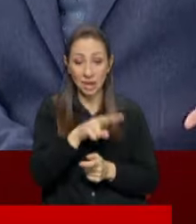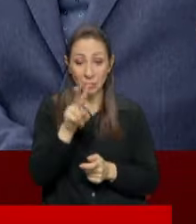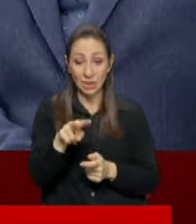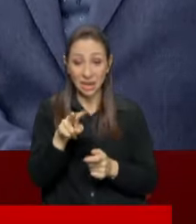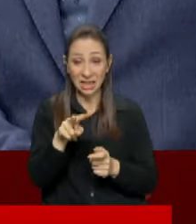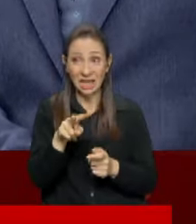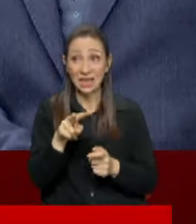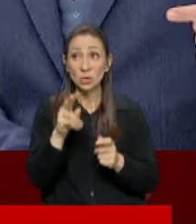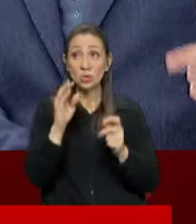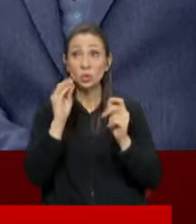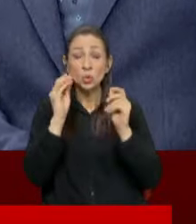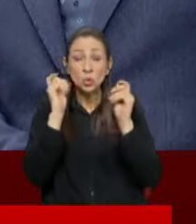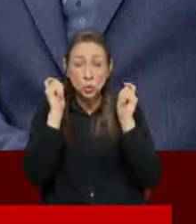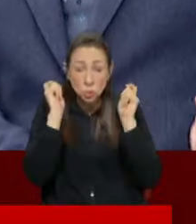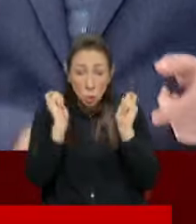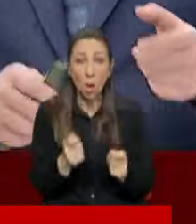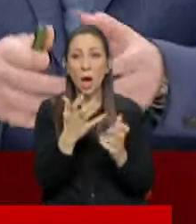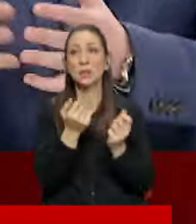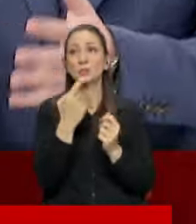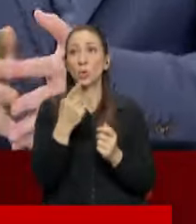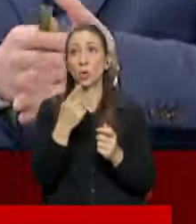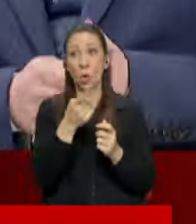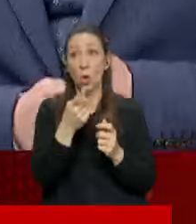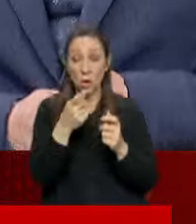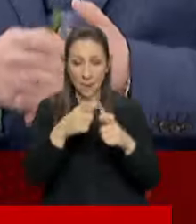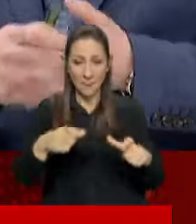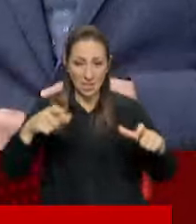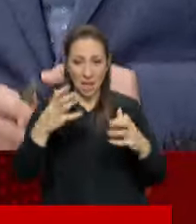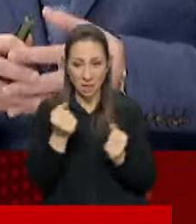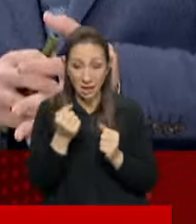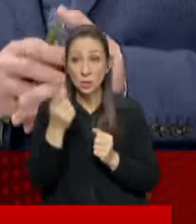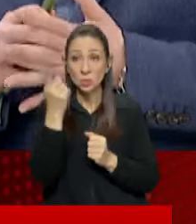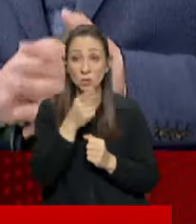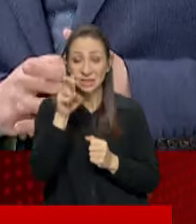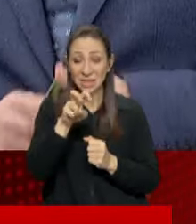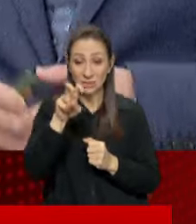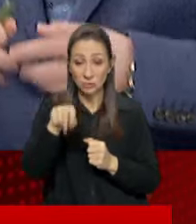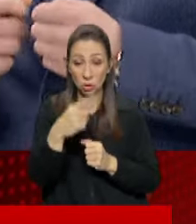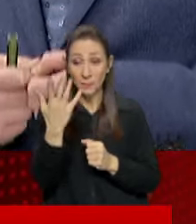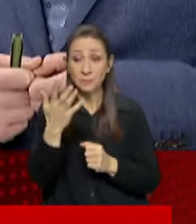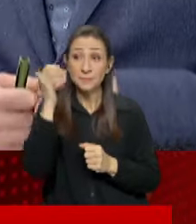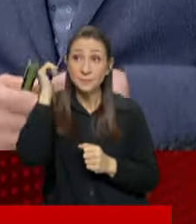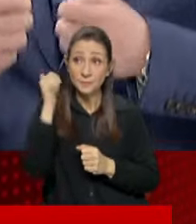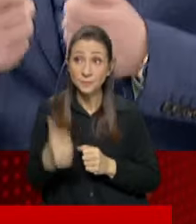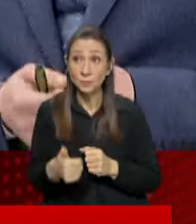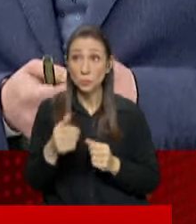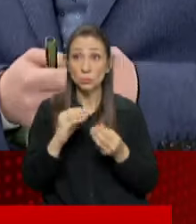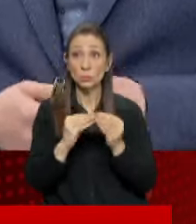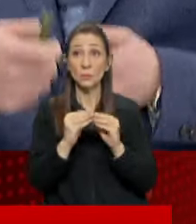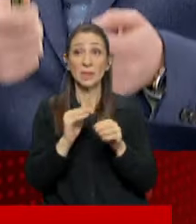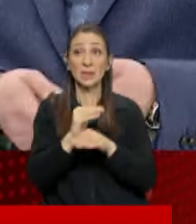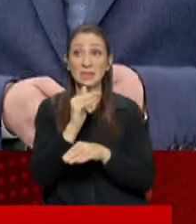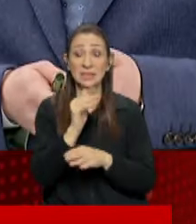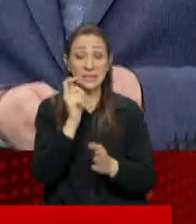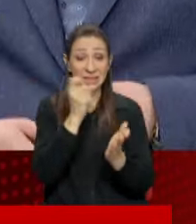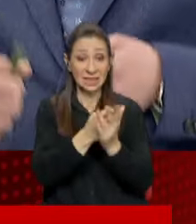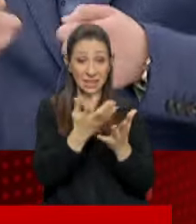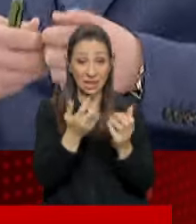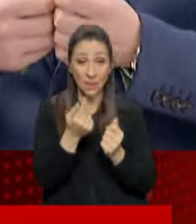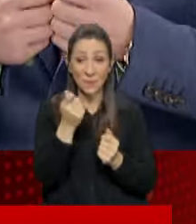%22,6'sı sıklıkla zorluk yaşadığını söylemiş o hijyen petlerini alırken. %8,5'i de her zaman sorun yaşadığını, satın